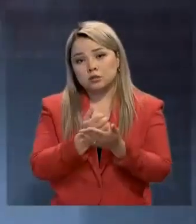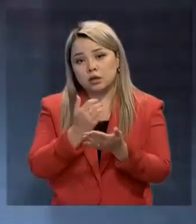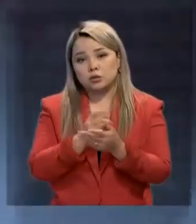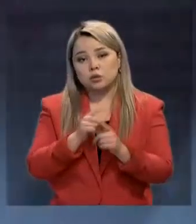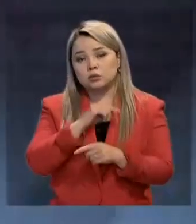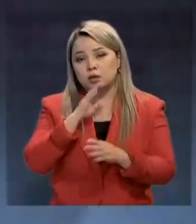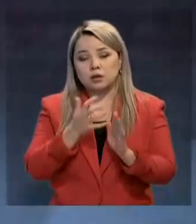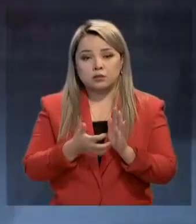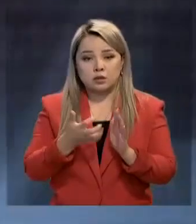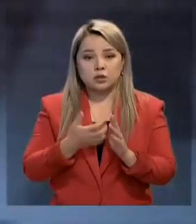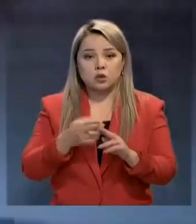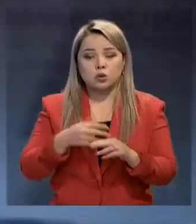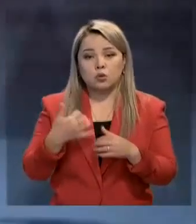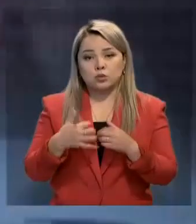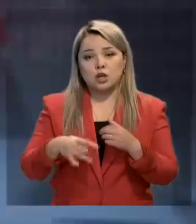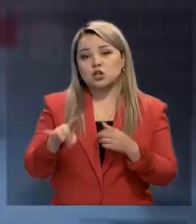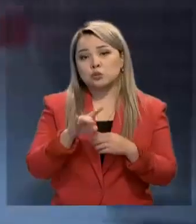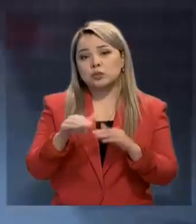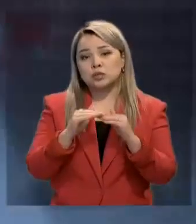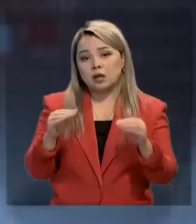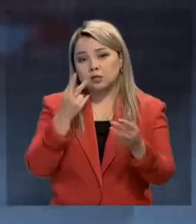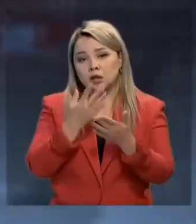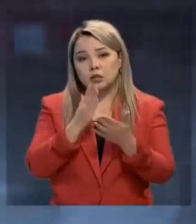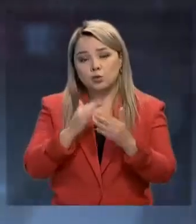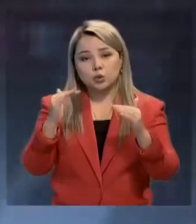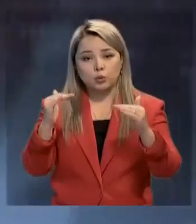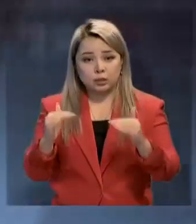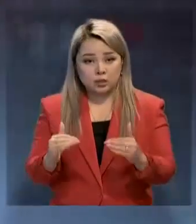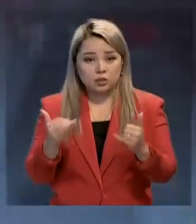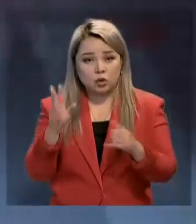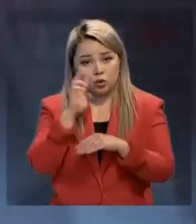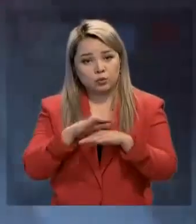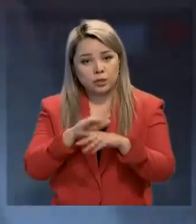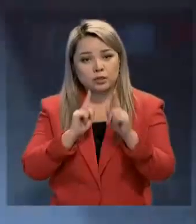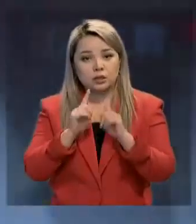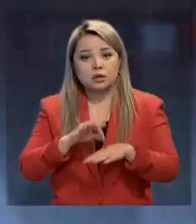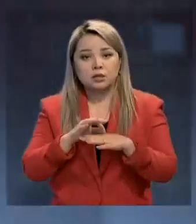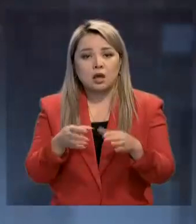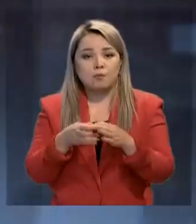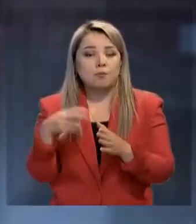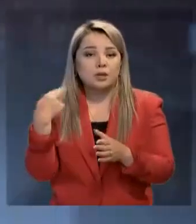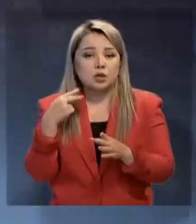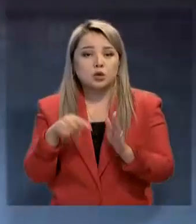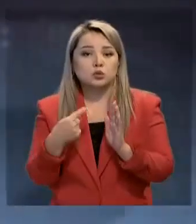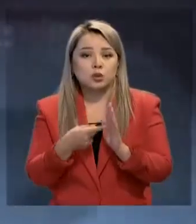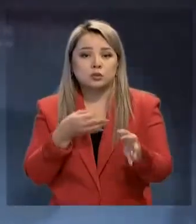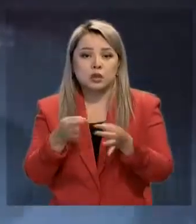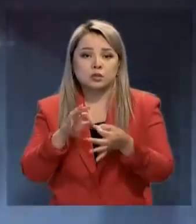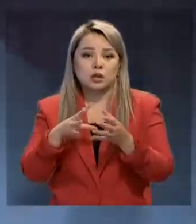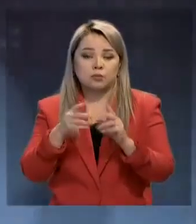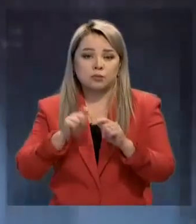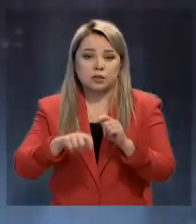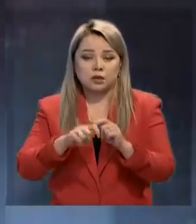шайлығына да жетпейді. Тіпті орташа республикалық деңгейден де төмен. Үкіметтің кеңейтілген отырысында президент осы мәселені де өткір